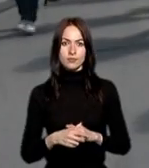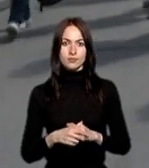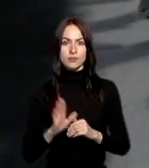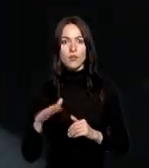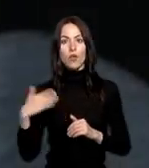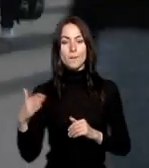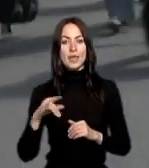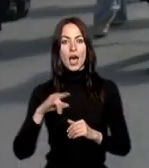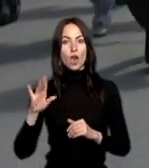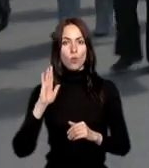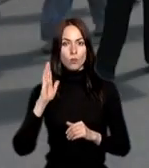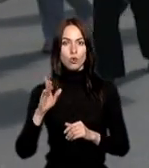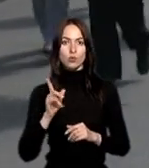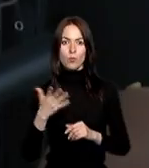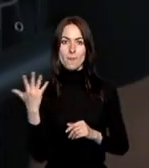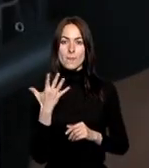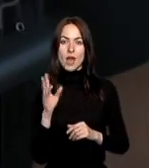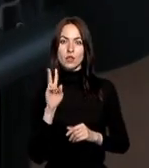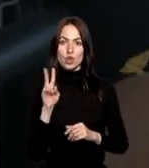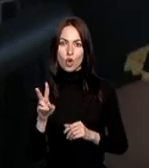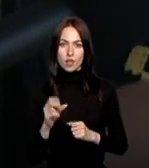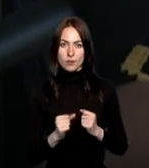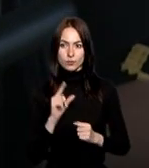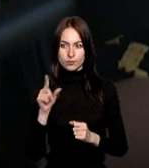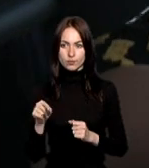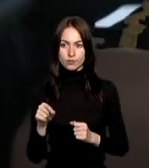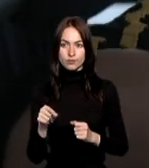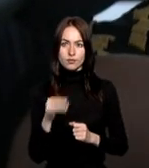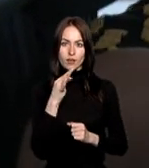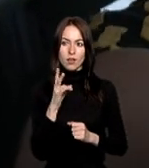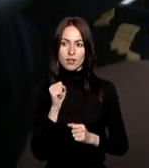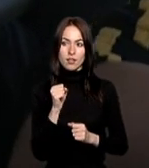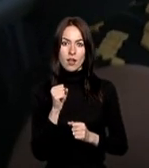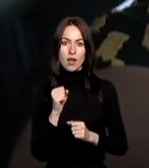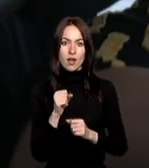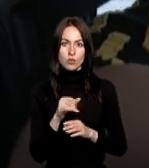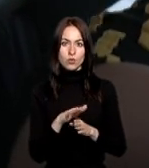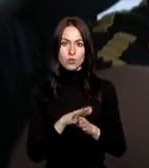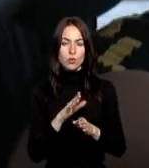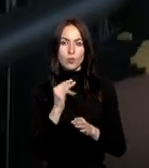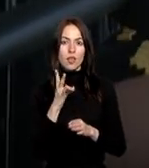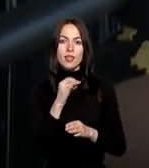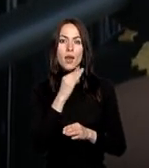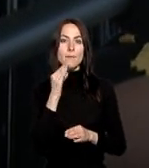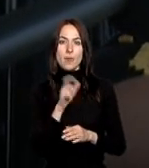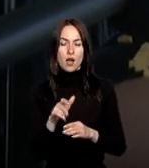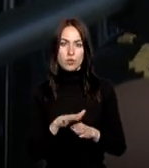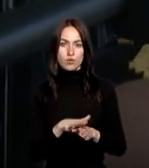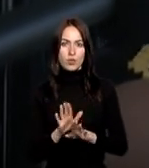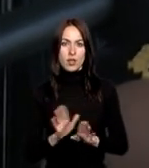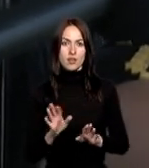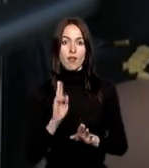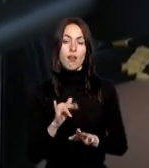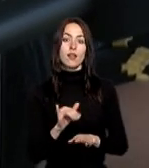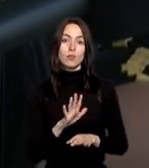аеропорту повезе пасажирів 5-й тролейбус. На от так. На ось стільки заповнений. Я б не сказала, що багато. Ні. Як і